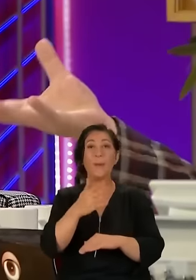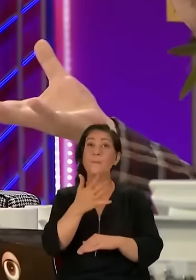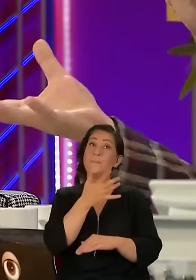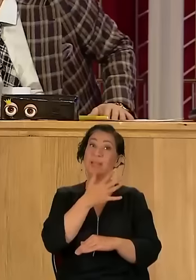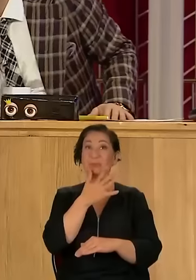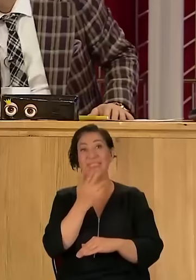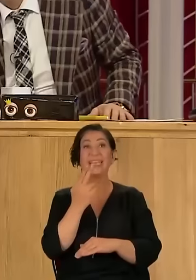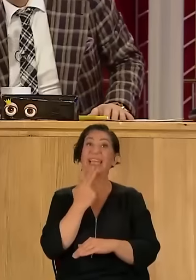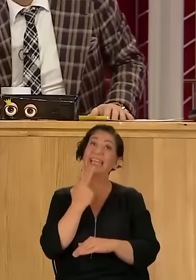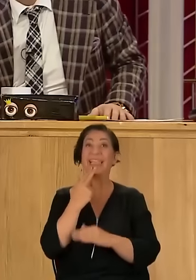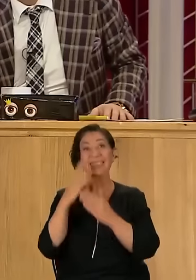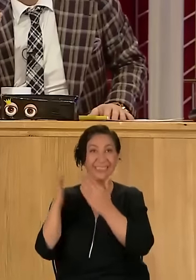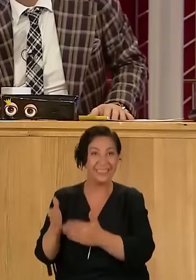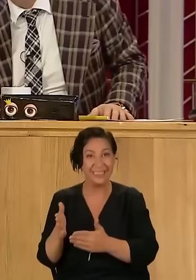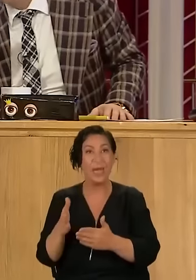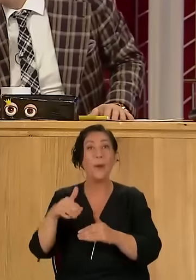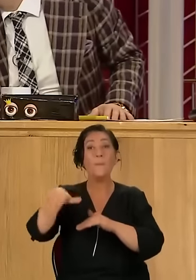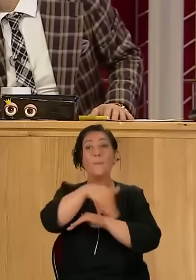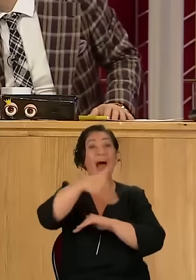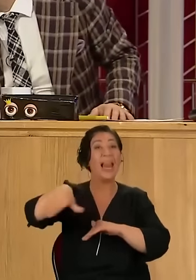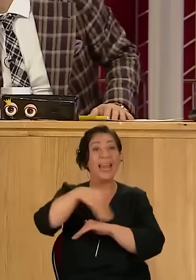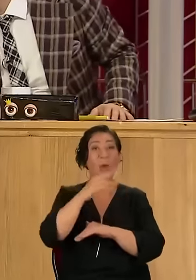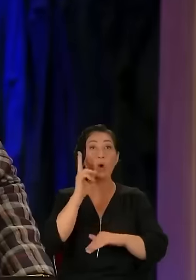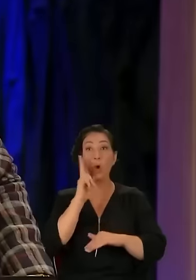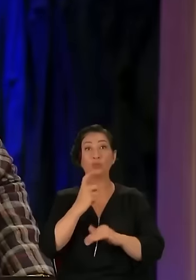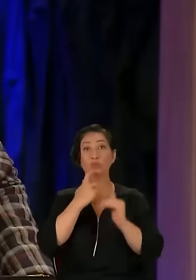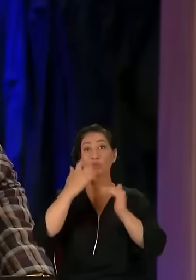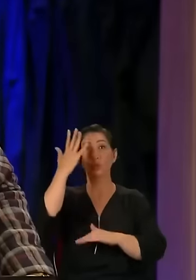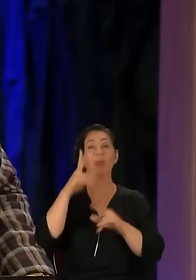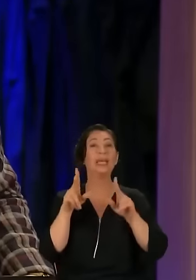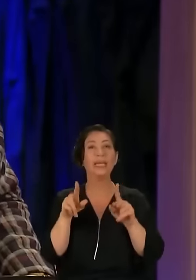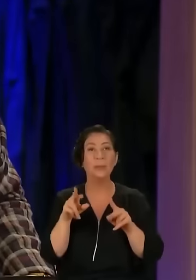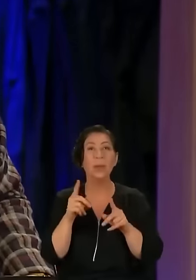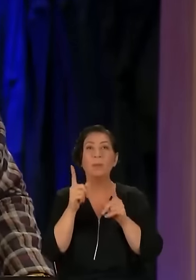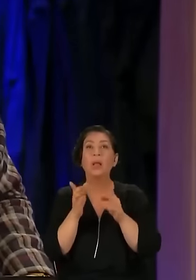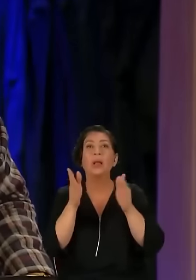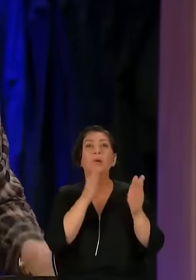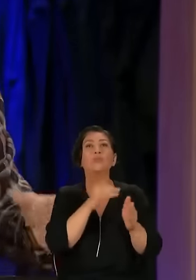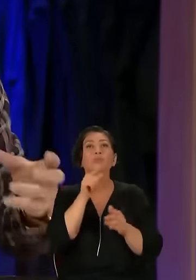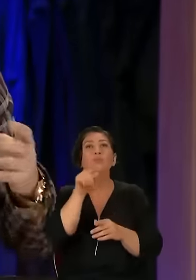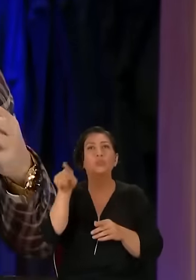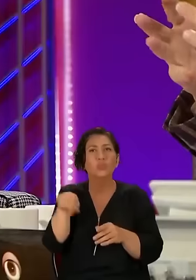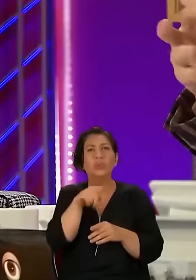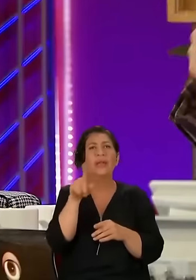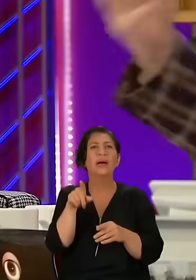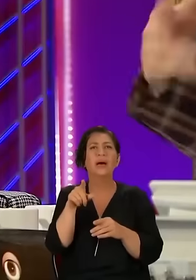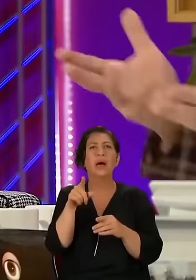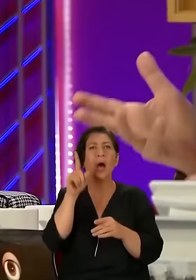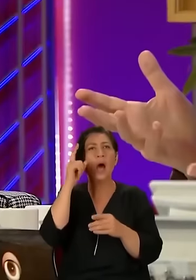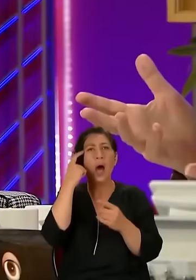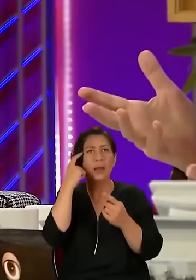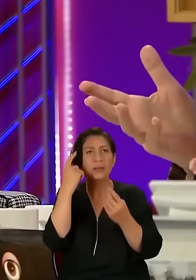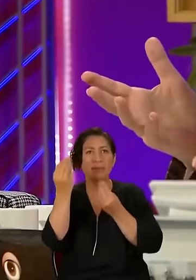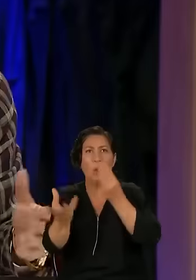bilmiş teyzesi, mahallenin görmüş geçirmiş büyüğü gibi bir yandan da bunları